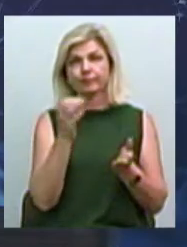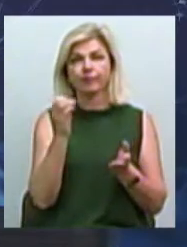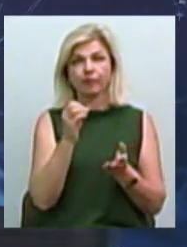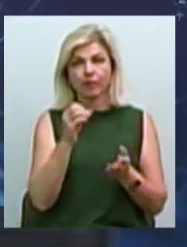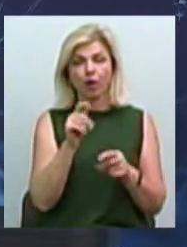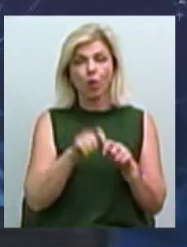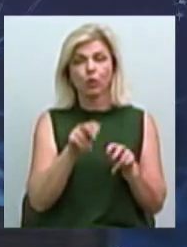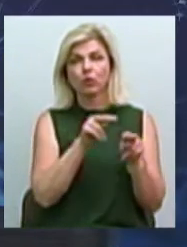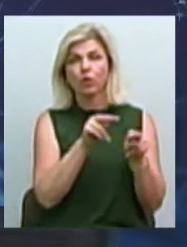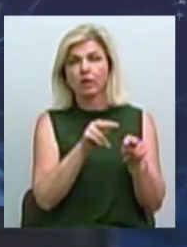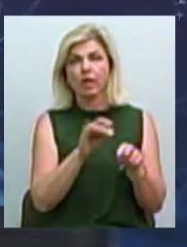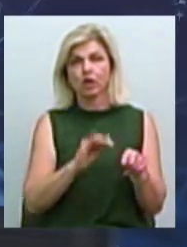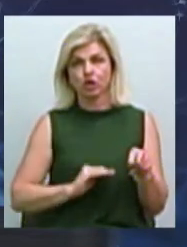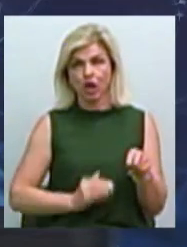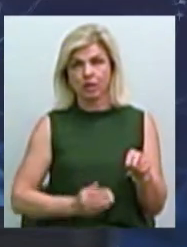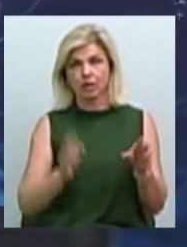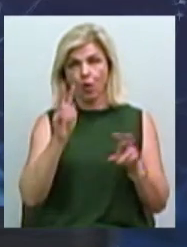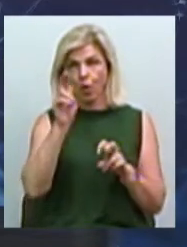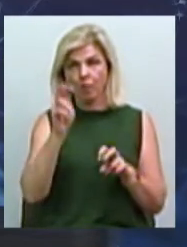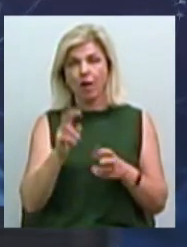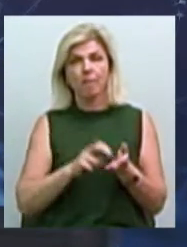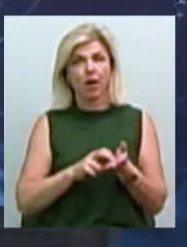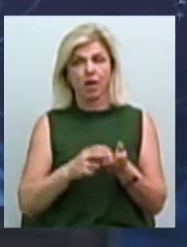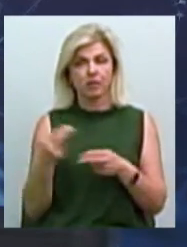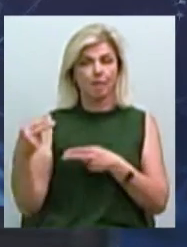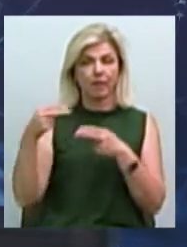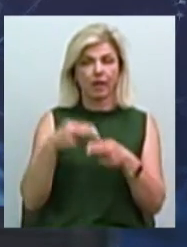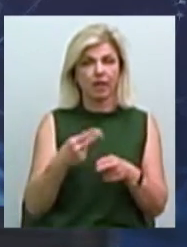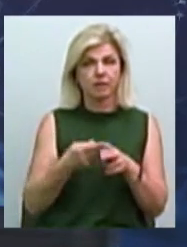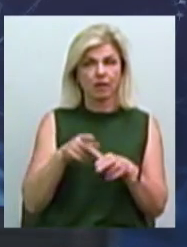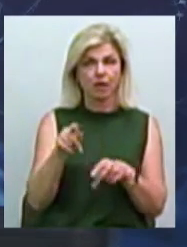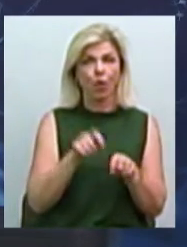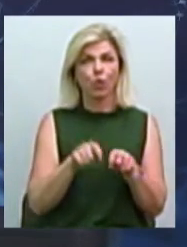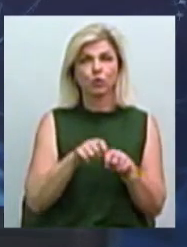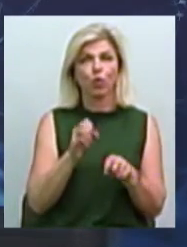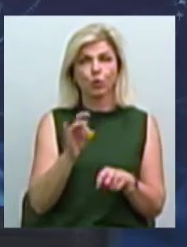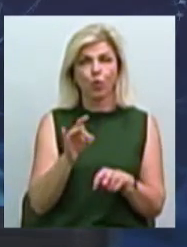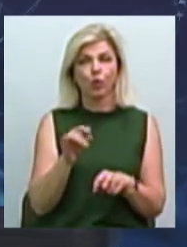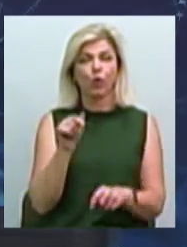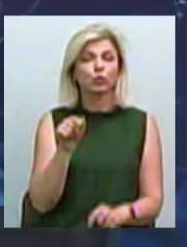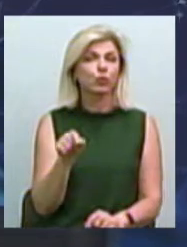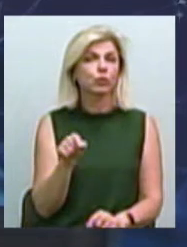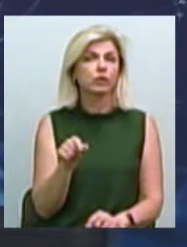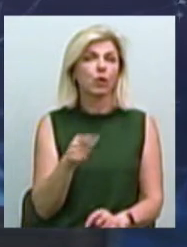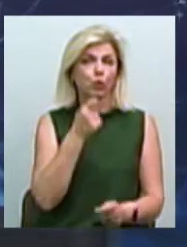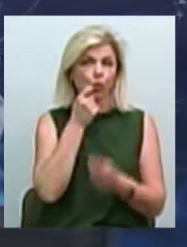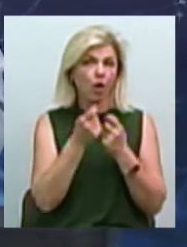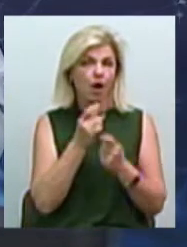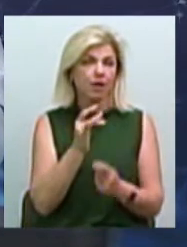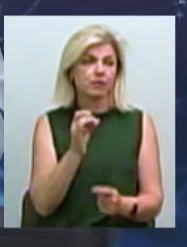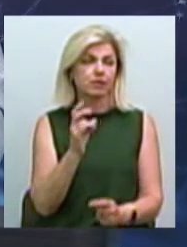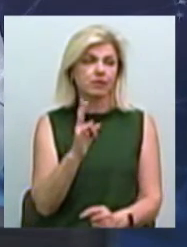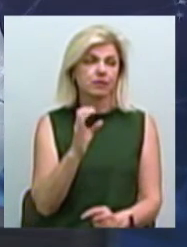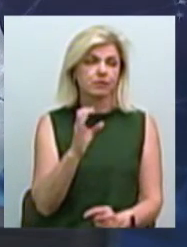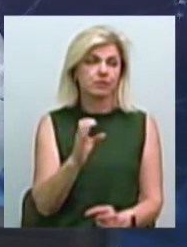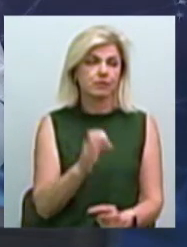тогда частные компании боятся приезда этого контролера, они понимают, ну тут тоже опять-таки нюанс, мы с вами уже за